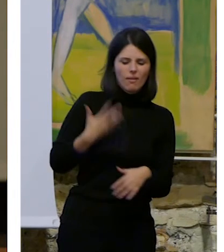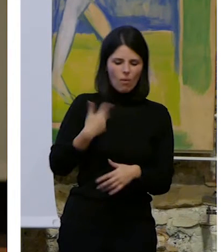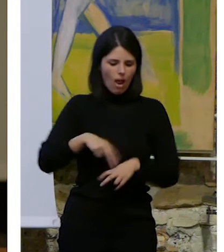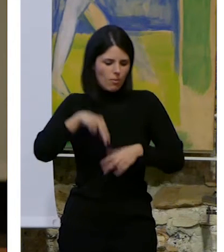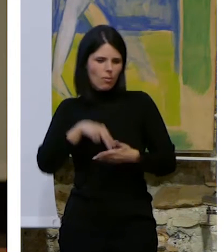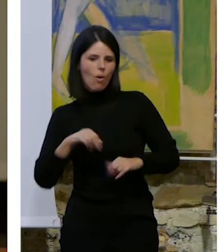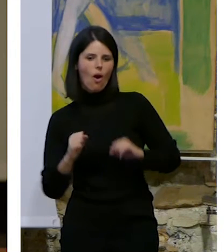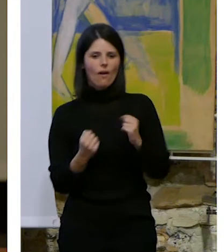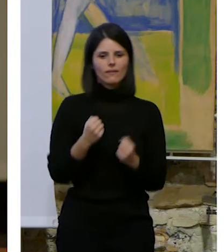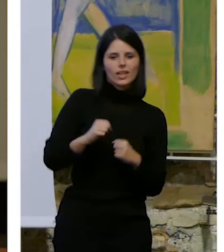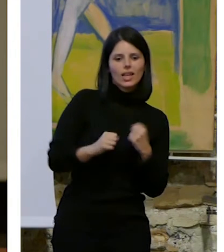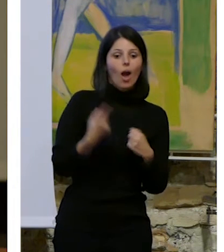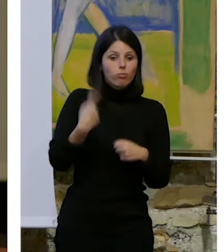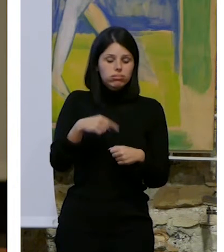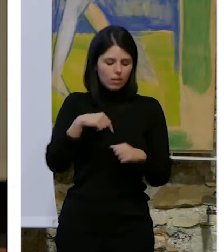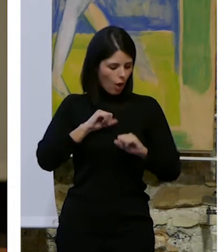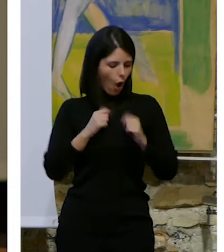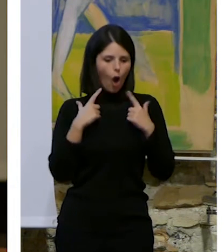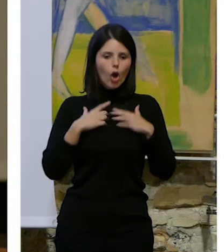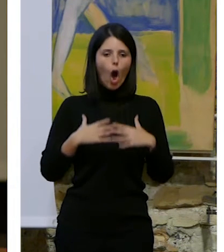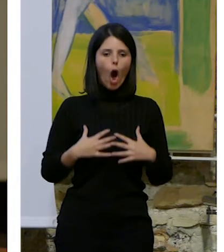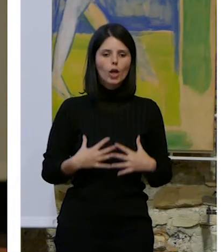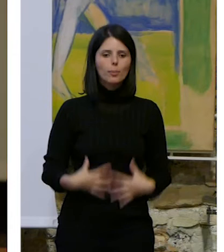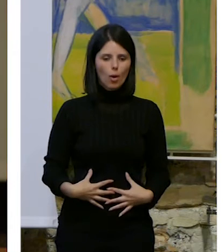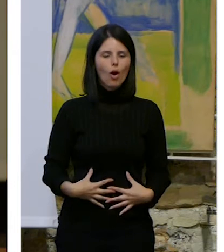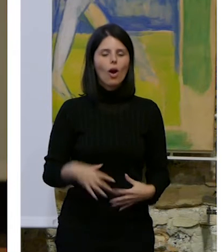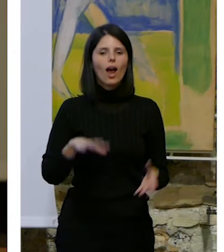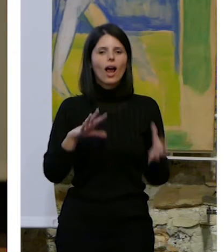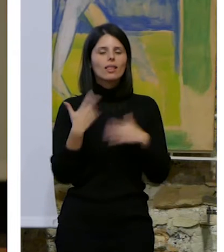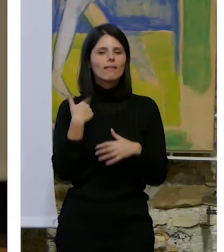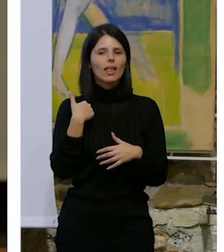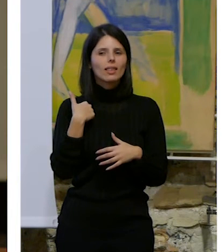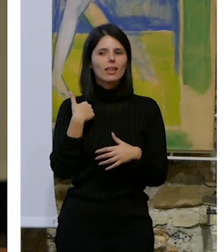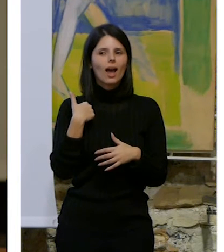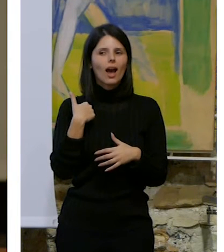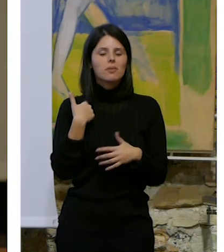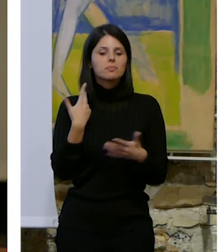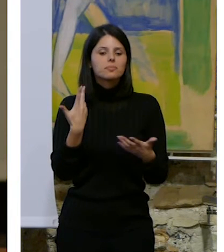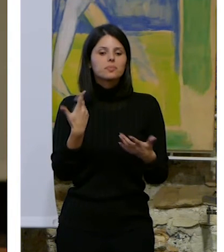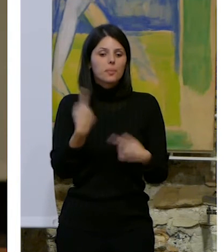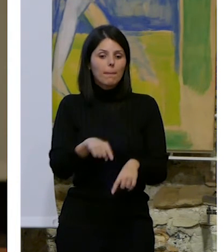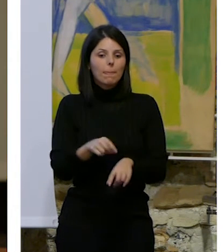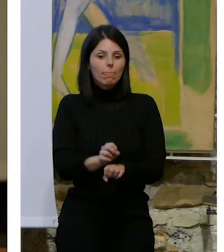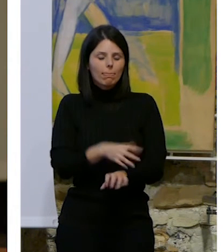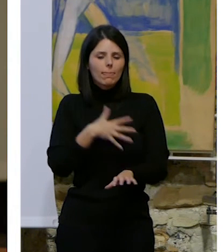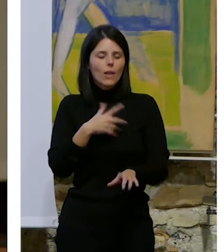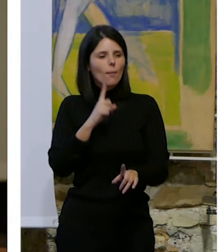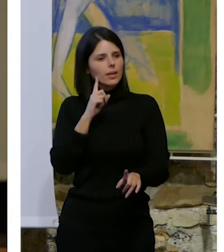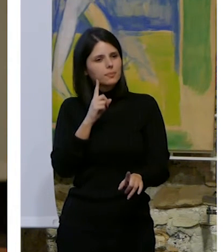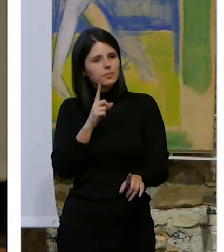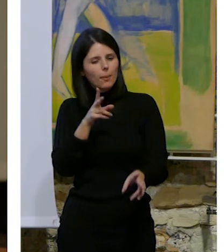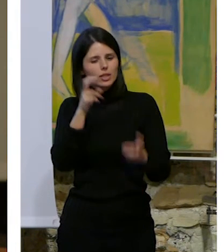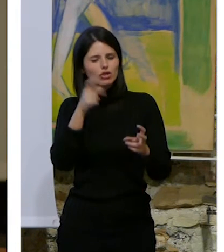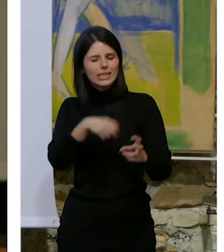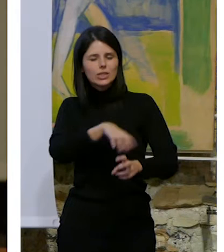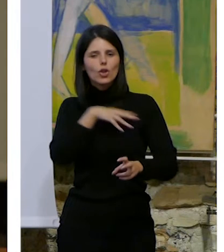questa roba qua, una percezione del corpo che il Medioevo chiama sensus vagus e che poi la nostra percezione in un